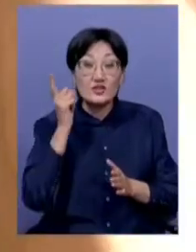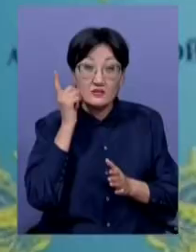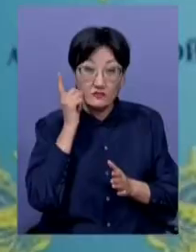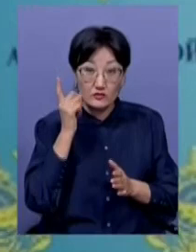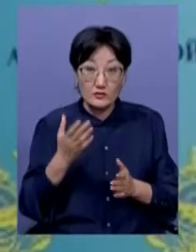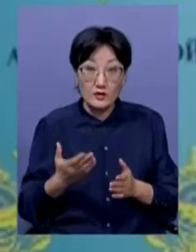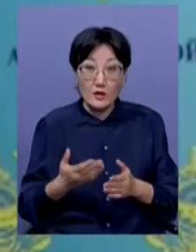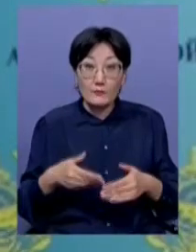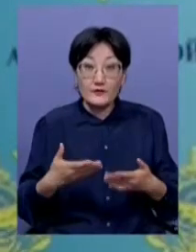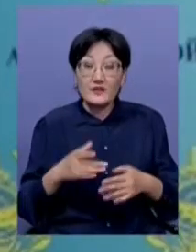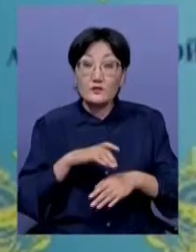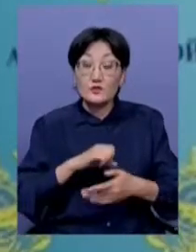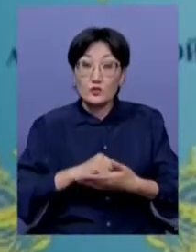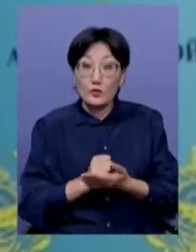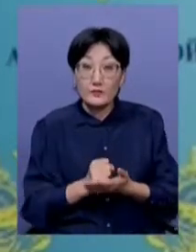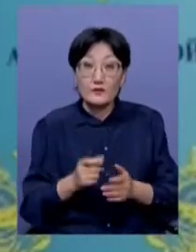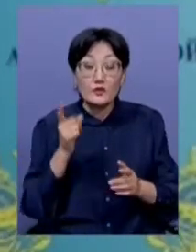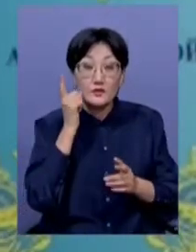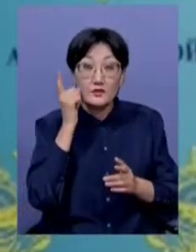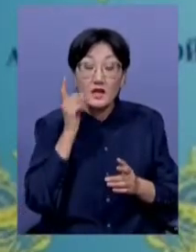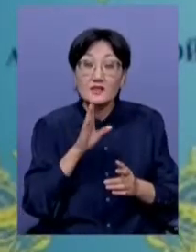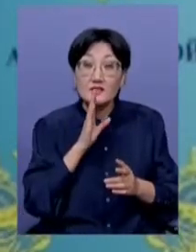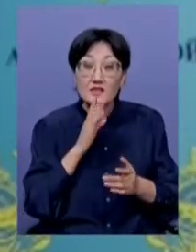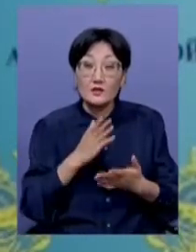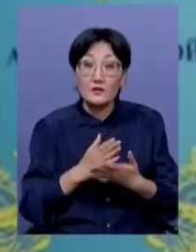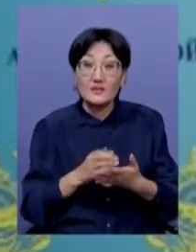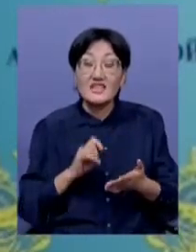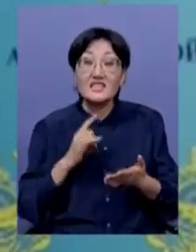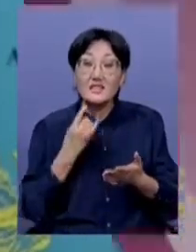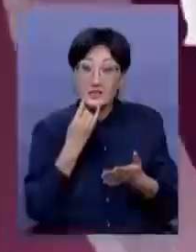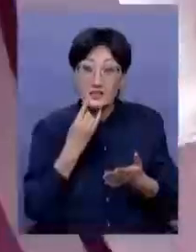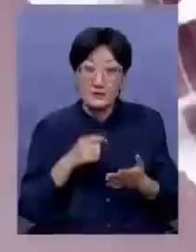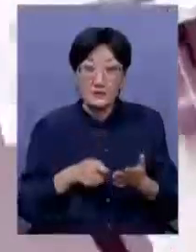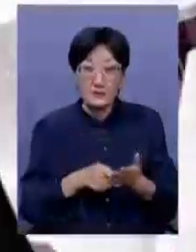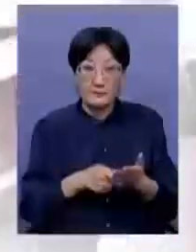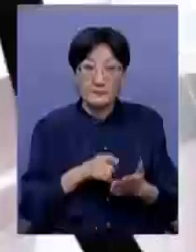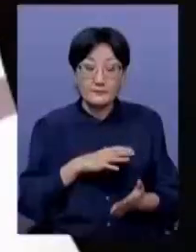телефон. Предварительно установлено, что сотовый телефон девочки находился на зарядке.